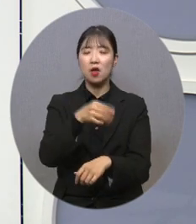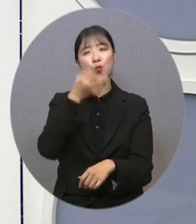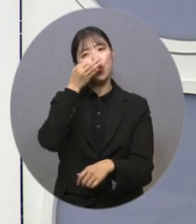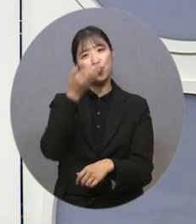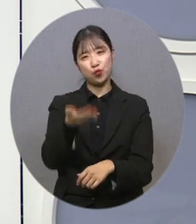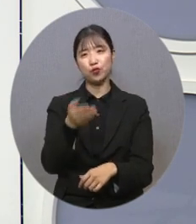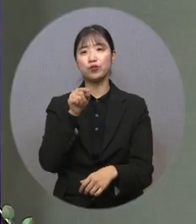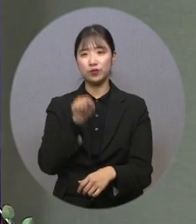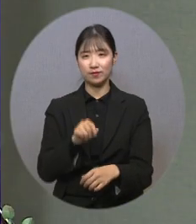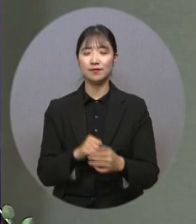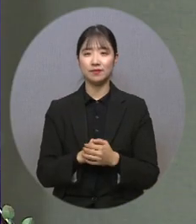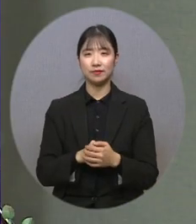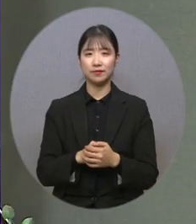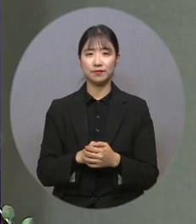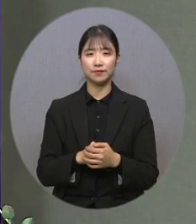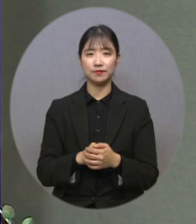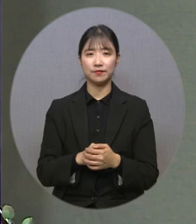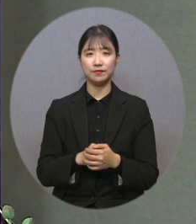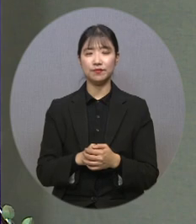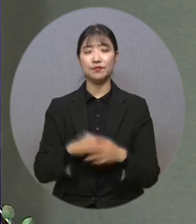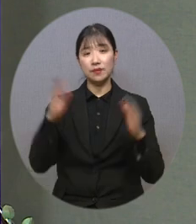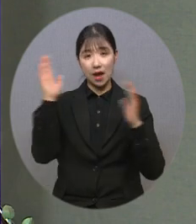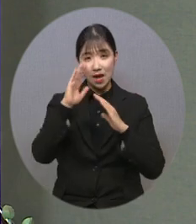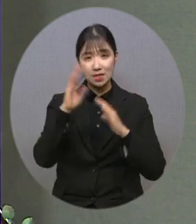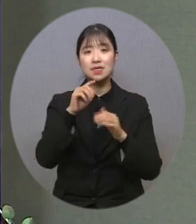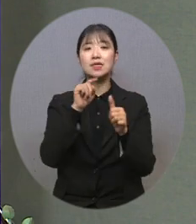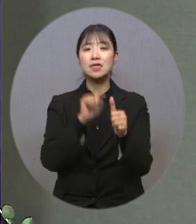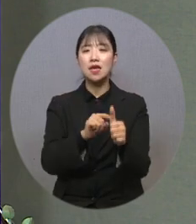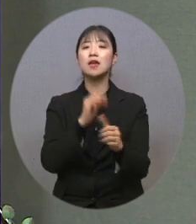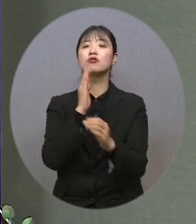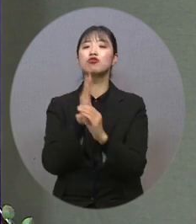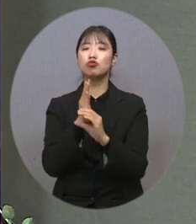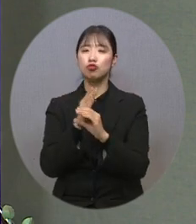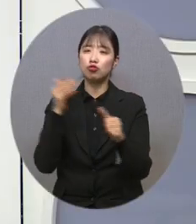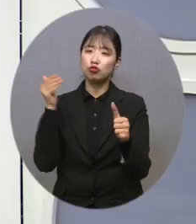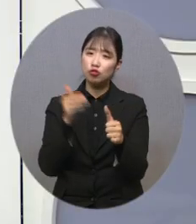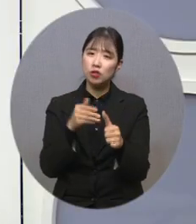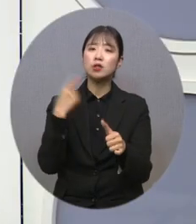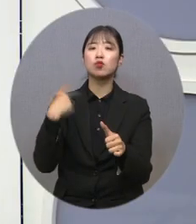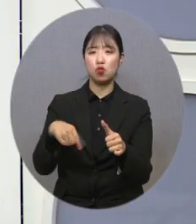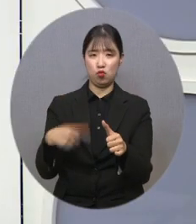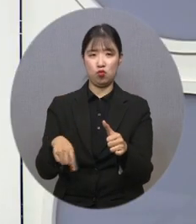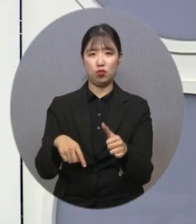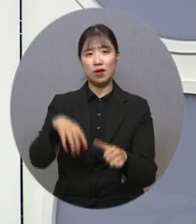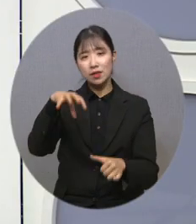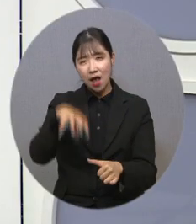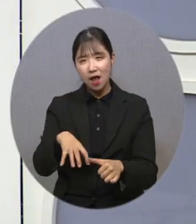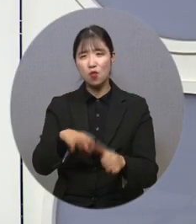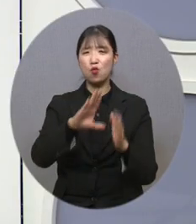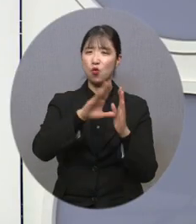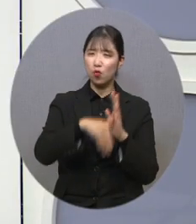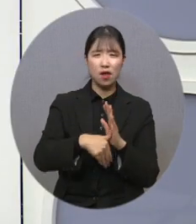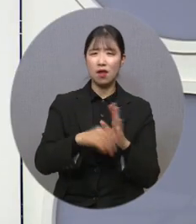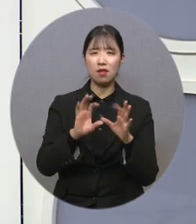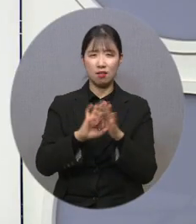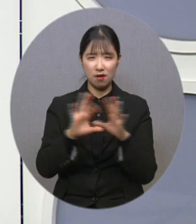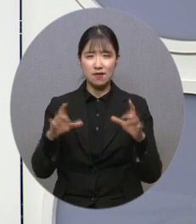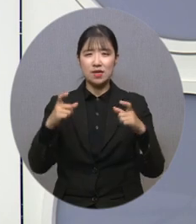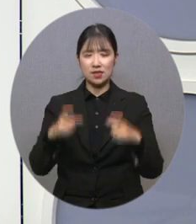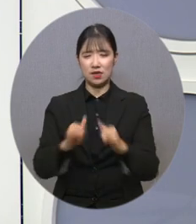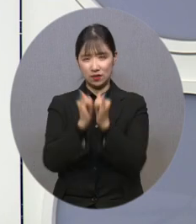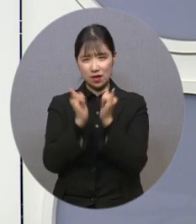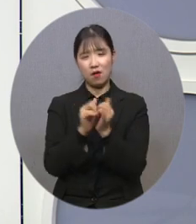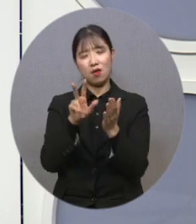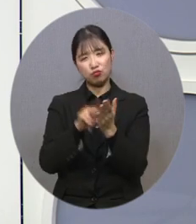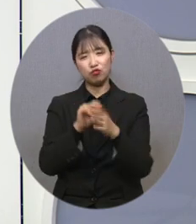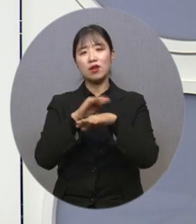것이라고 생각합니다. 다시 말하면 학생 중심의 교육이 돼서 장소와 때를 가리지 않고 지역사회의